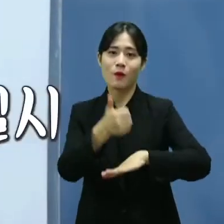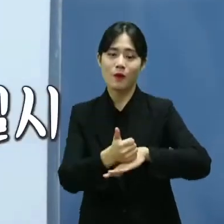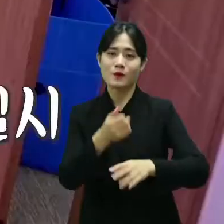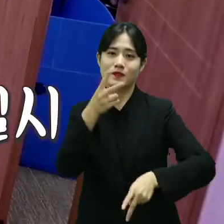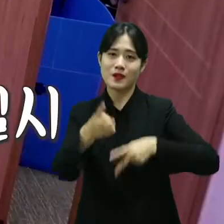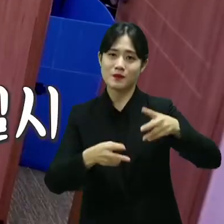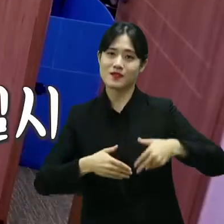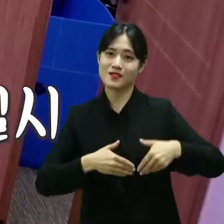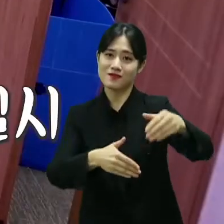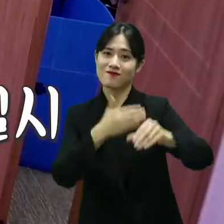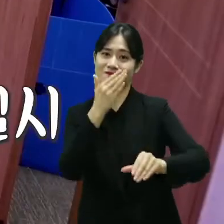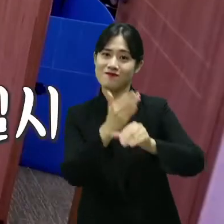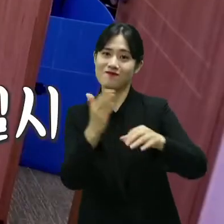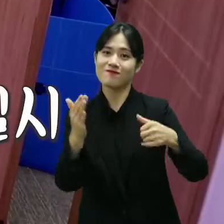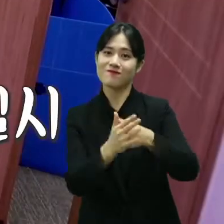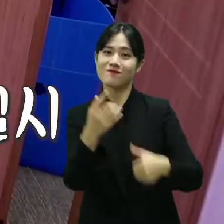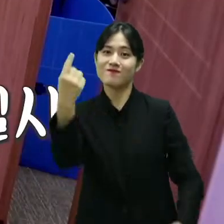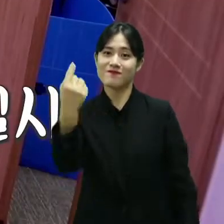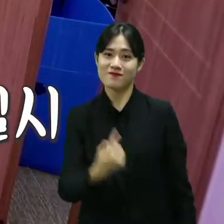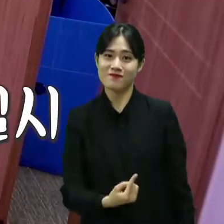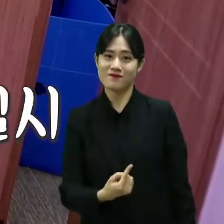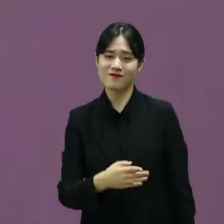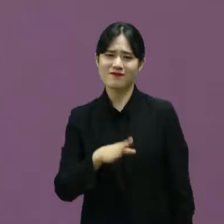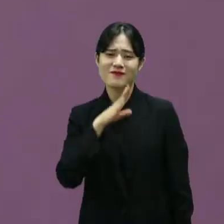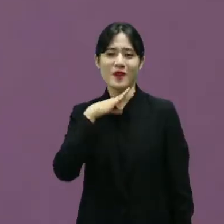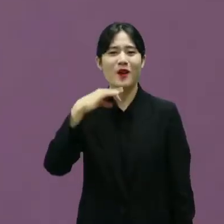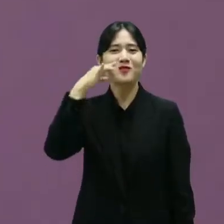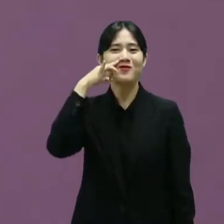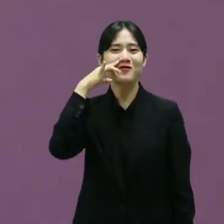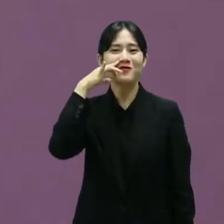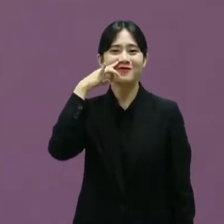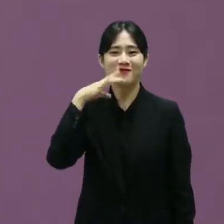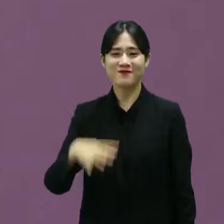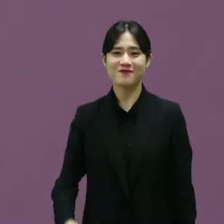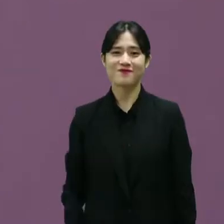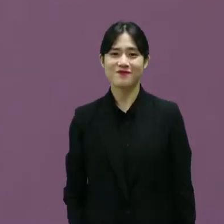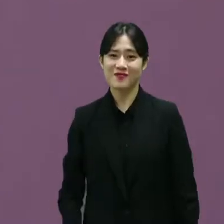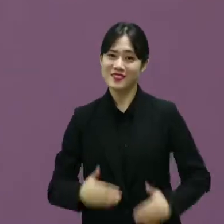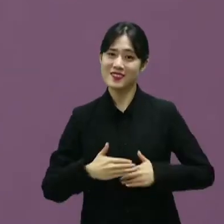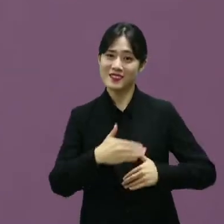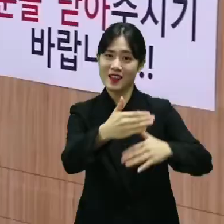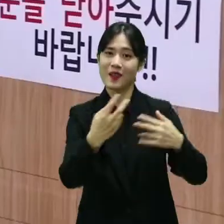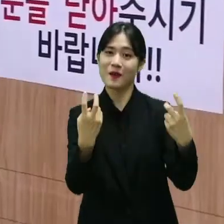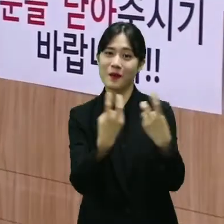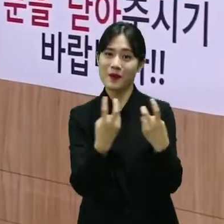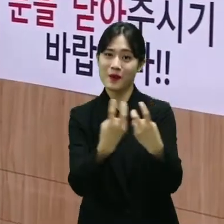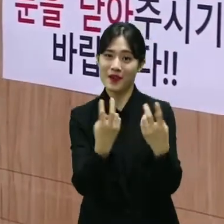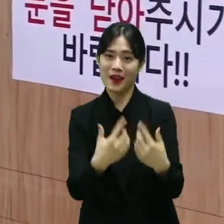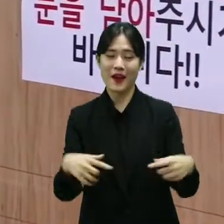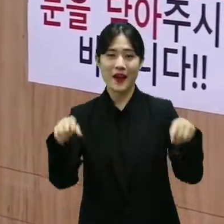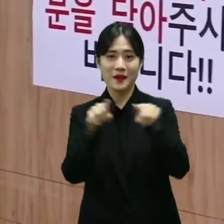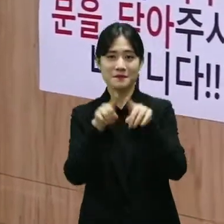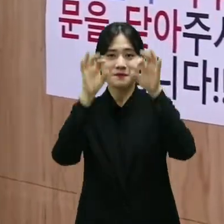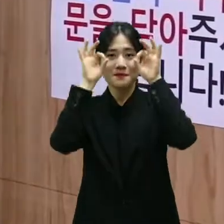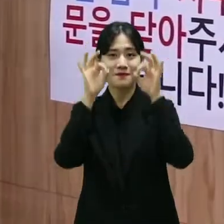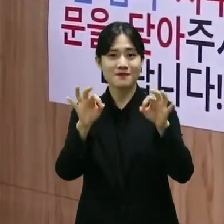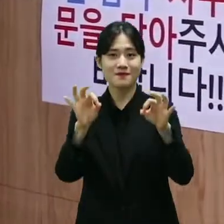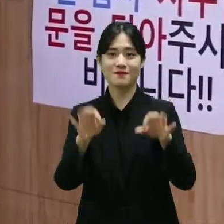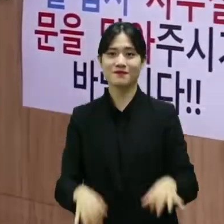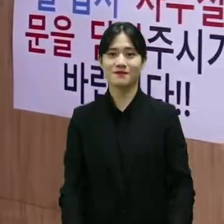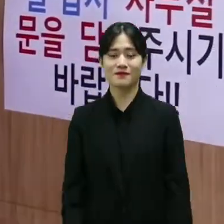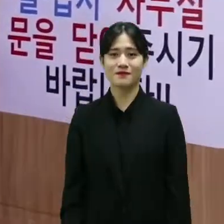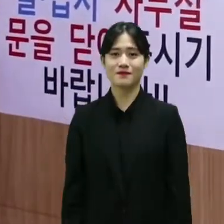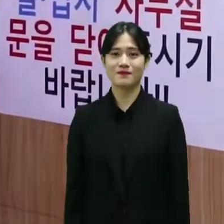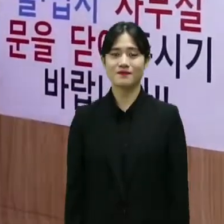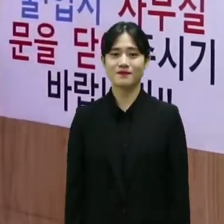인턴 사업을 실시하고 있다고 해서 왔거든요. 완전 궁금해지는 시간인데요. 어떻게 진행되고 있는지 조심히 들어가서